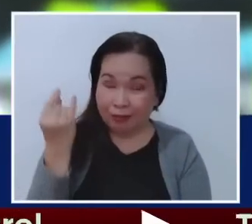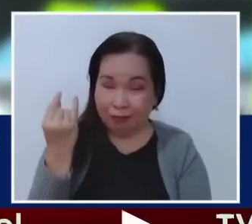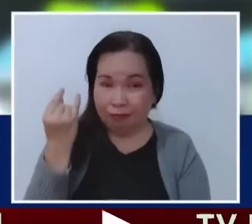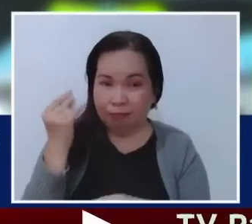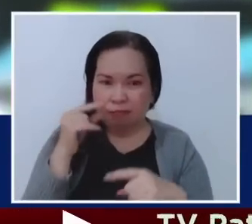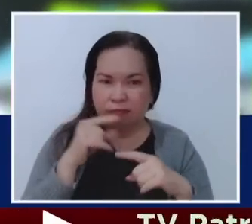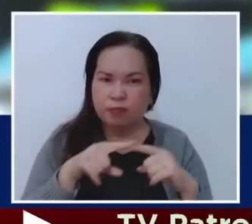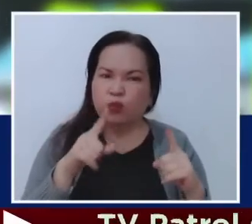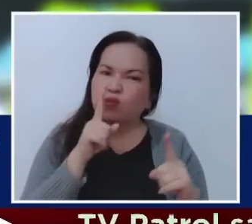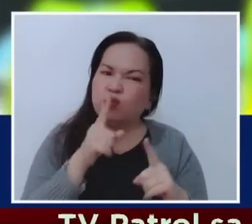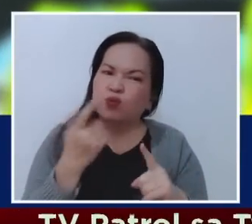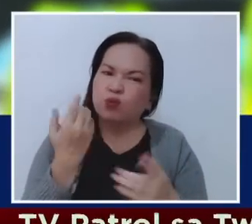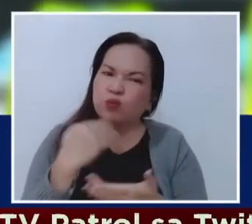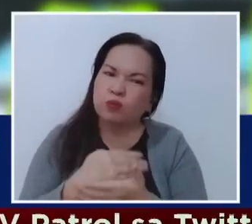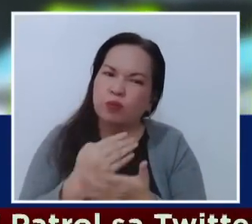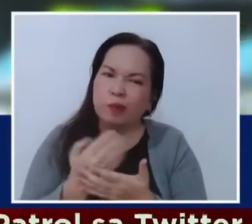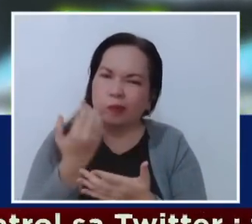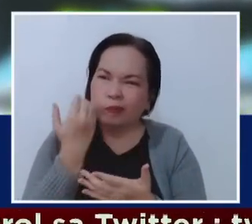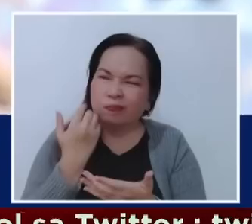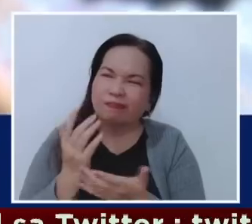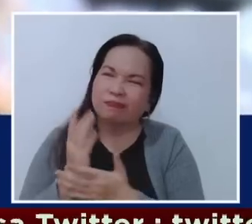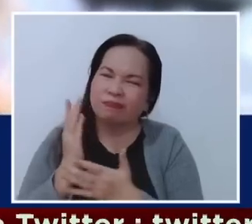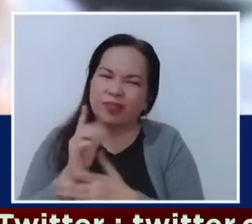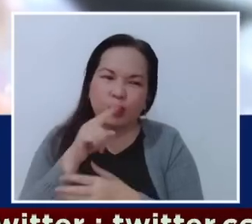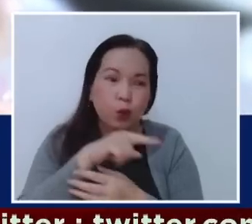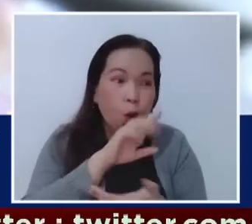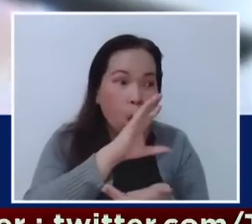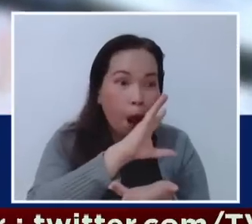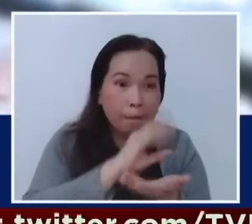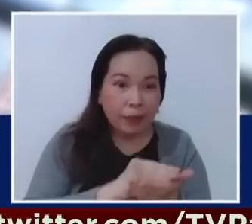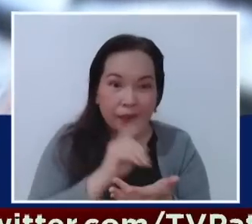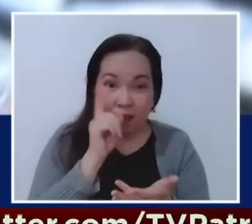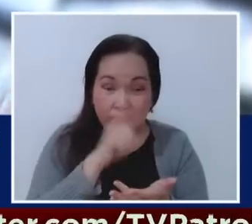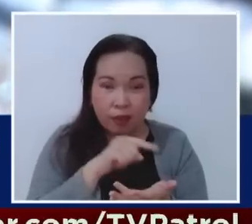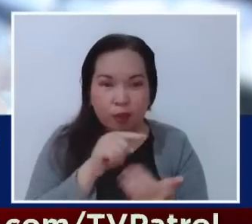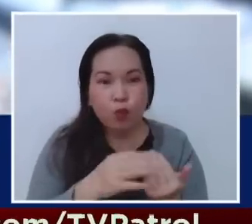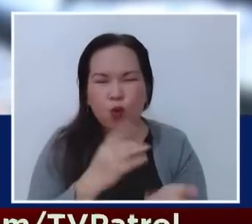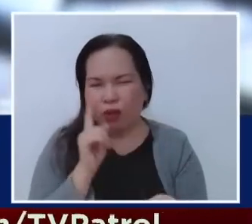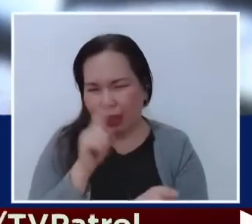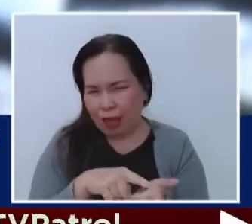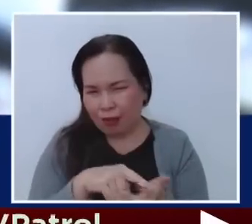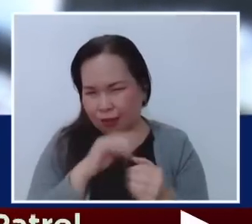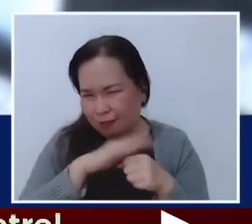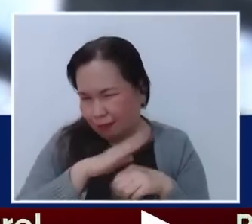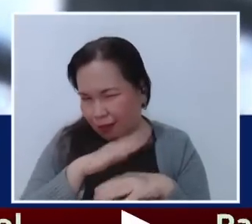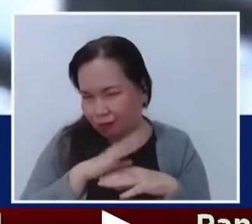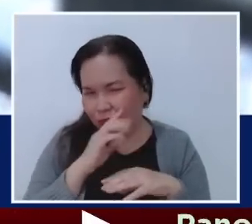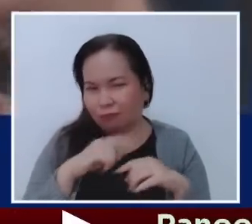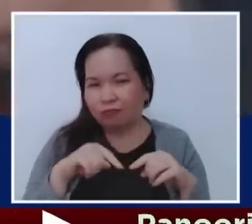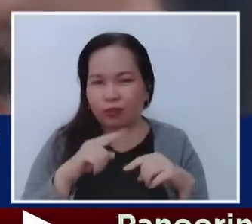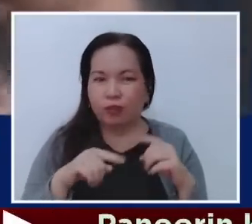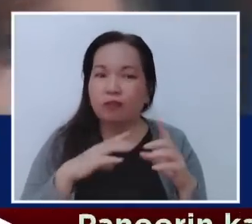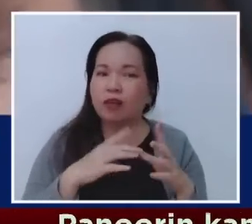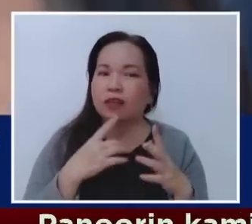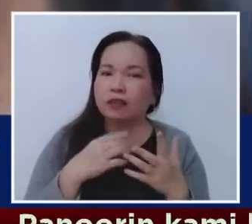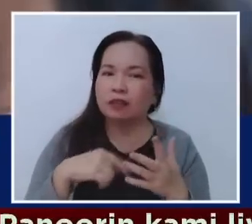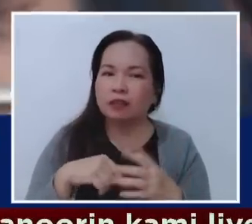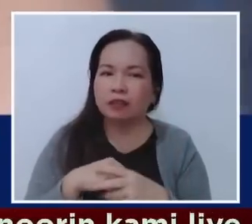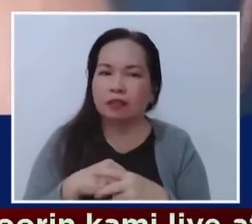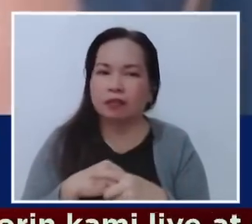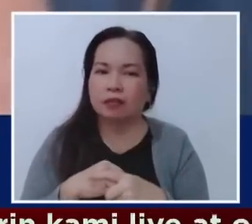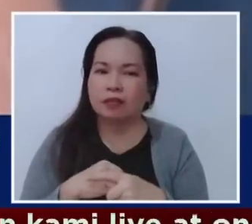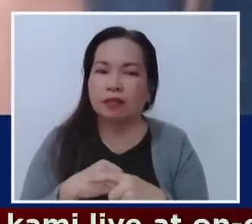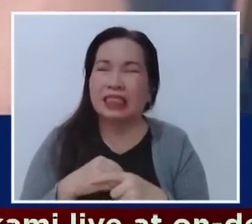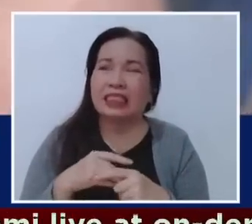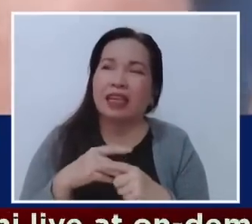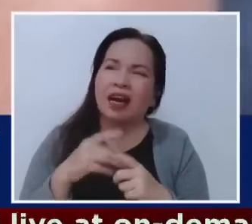ang allowance, imitation na lang ang binili niya na higit 1,000 piso lang. Para po makatipid. Hindi mo po maaasahan